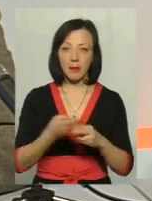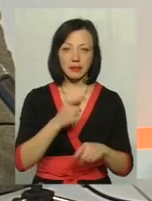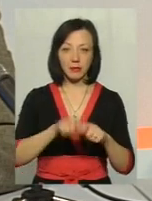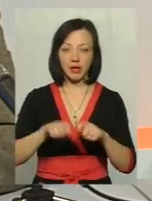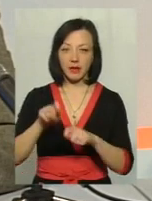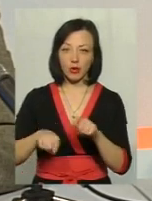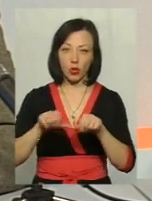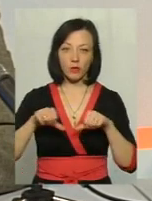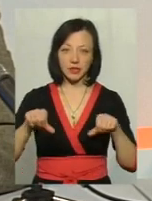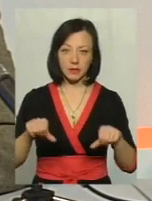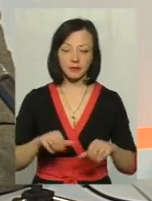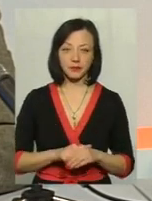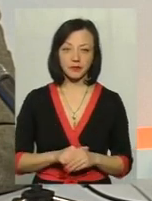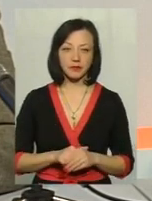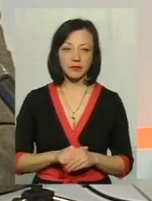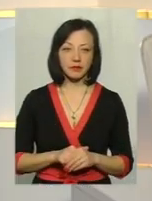перевірки Національної комісії.